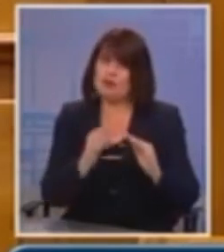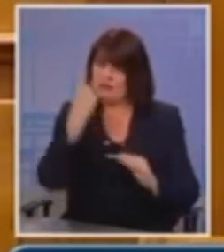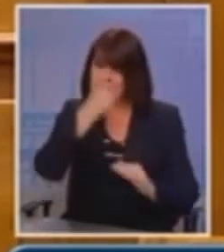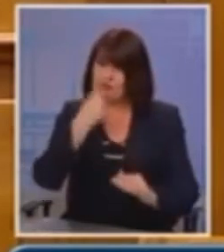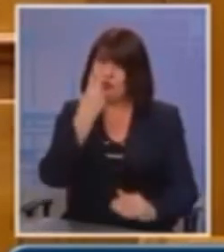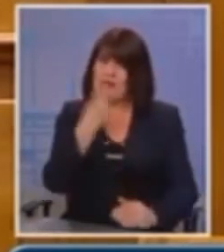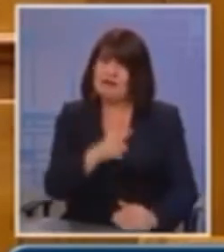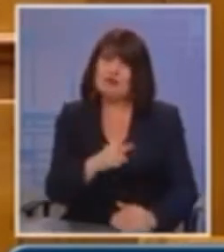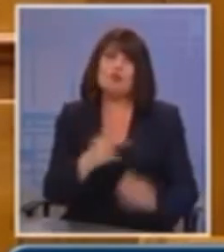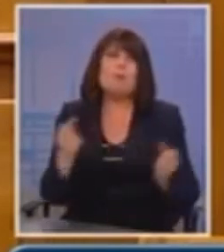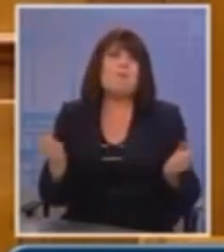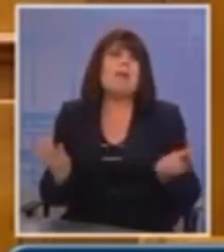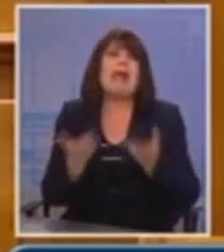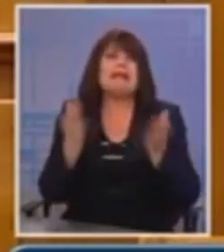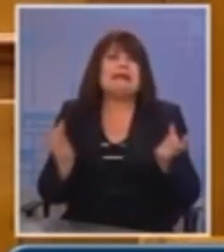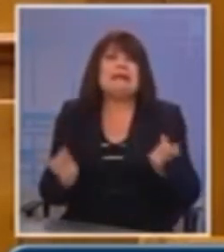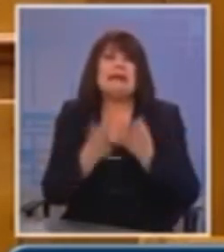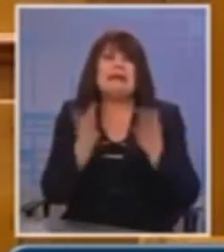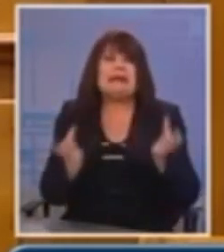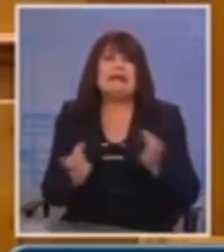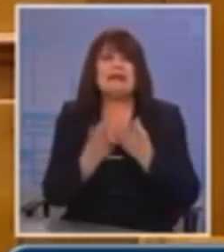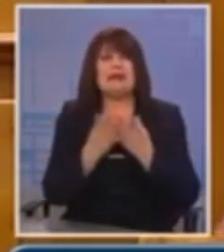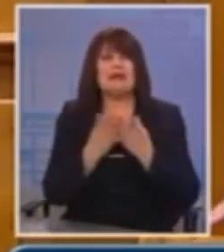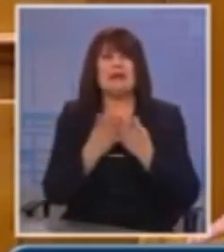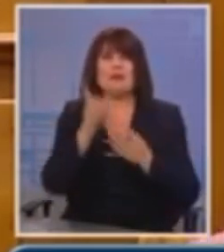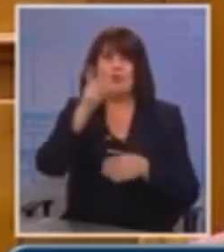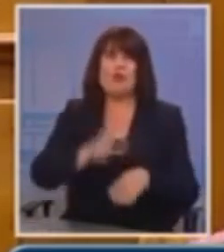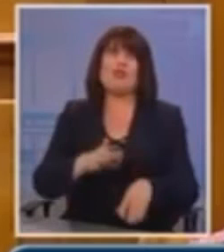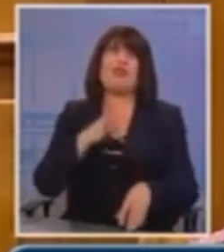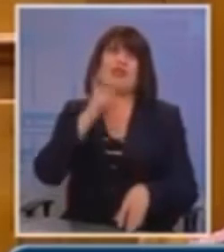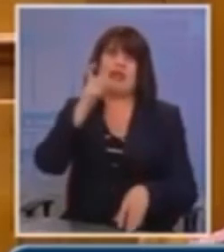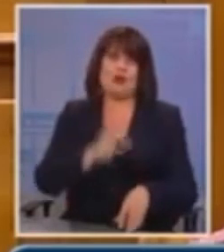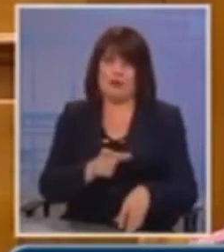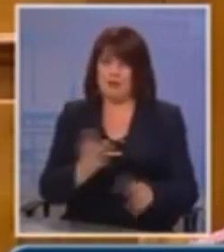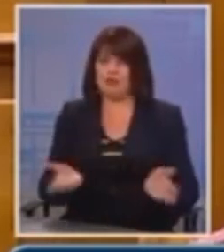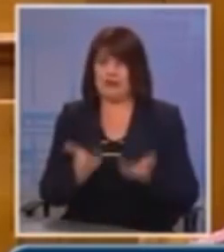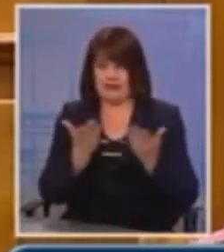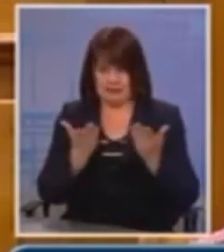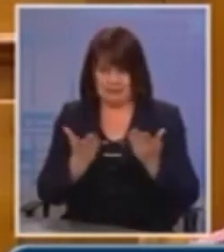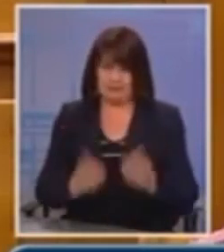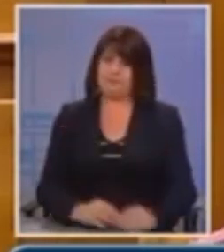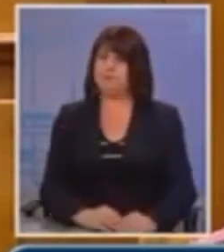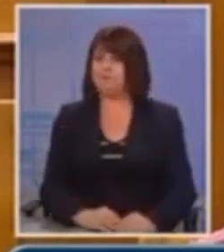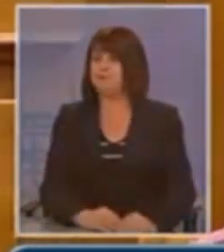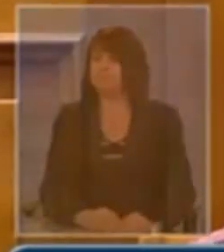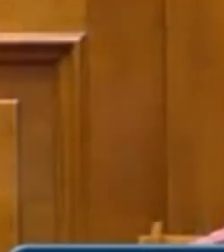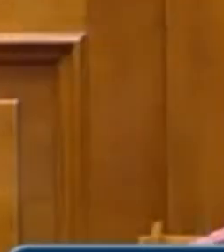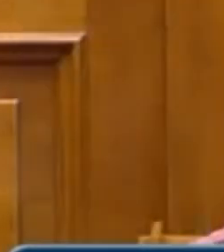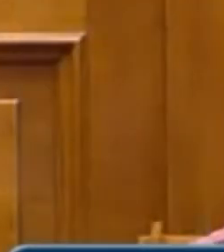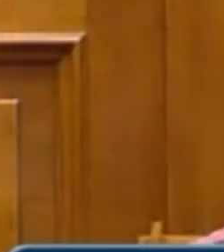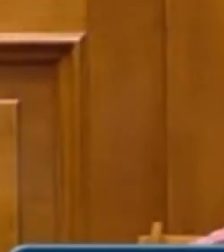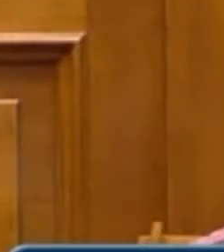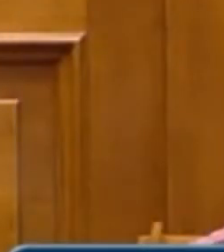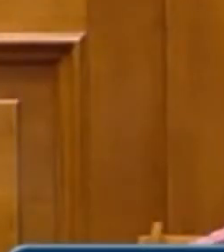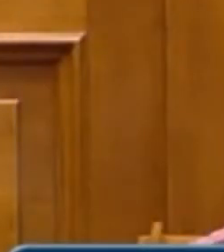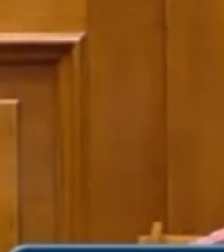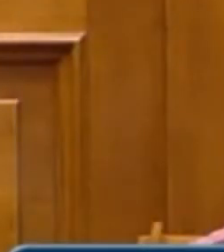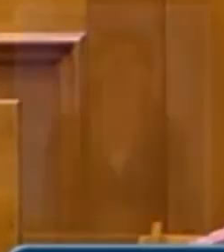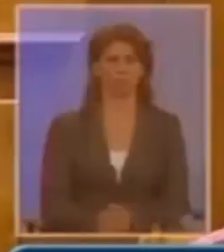εξαιτίας περιστάσεων ανεξαρτήτων της θέλησής του. Μπορεί να είναι